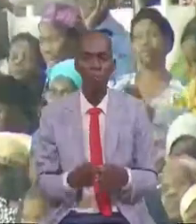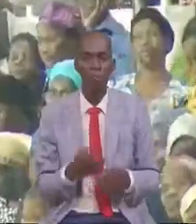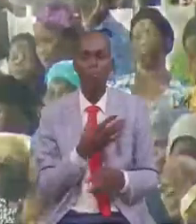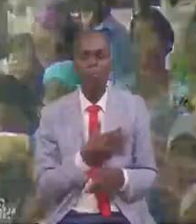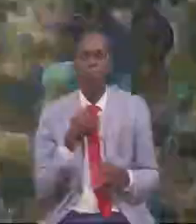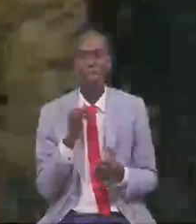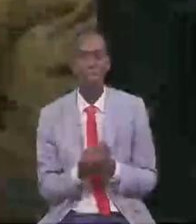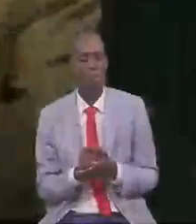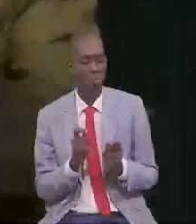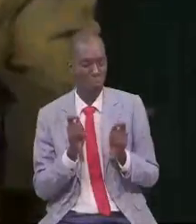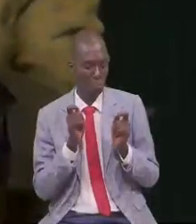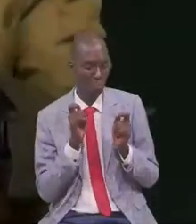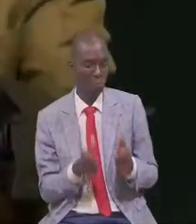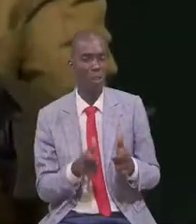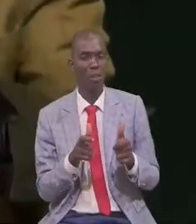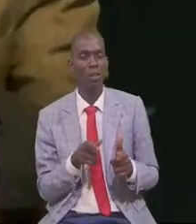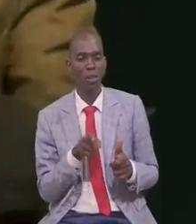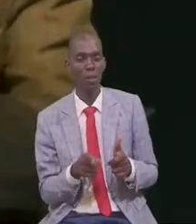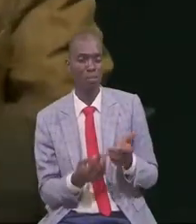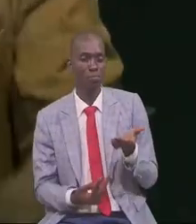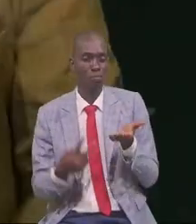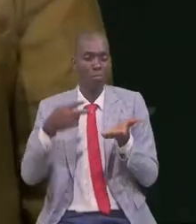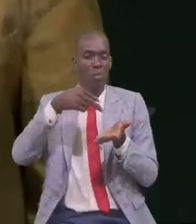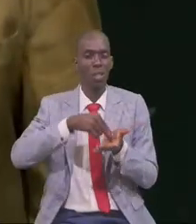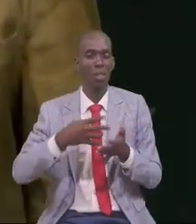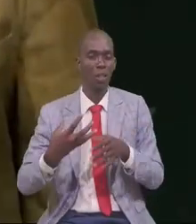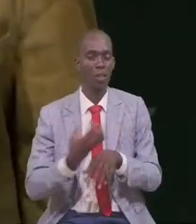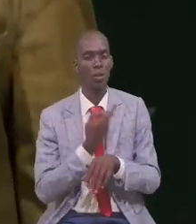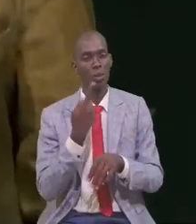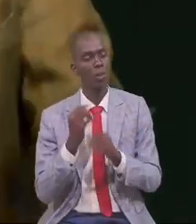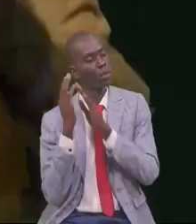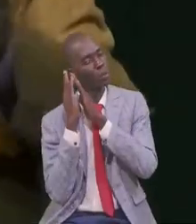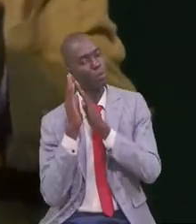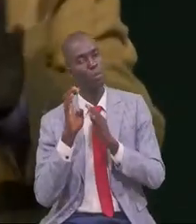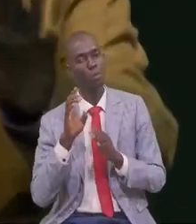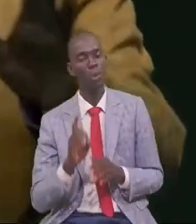Immédiatement, il se leva et prit le lit et